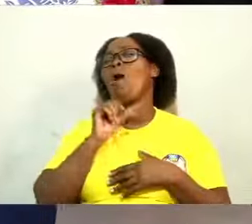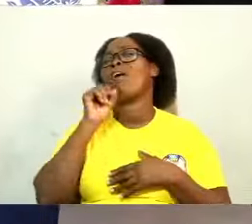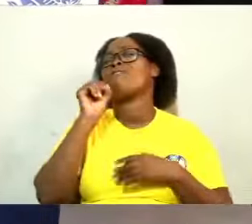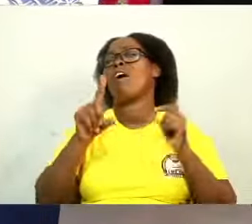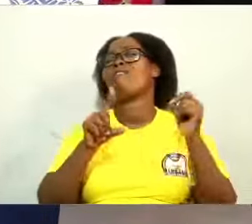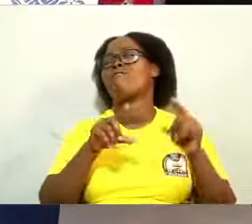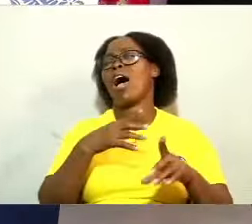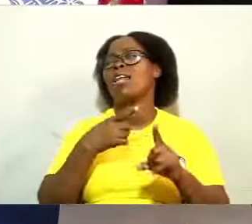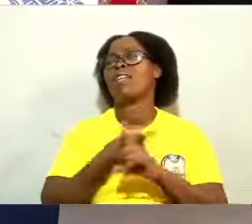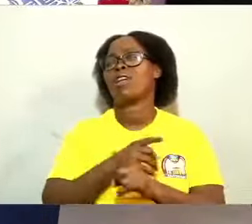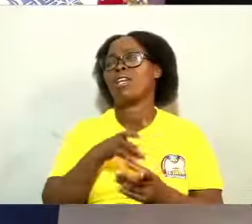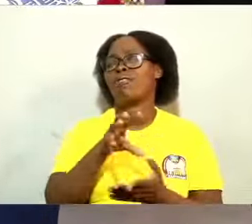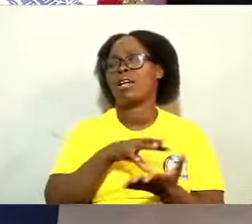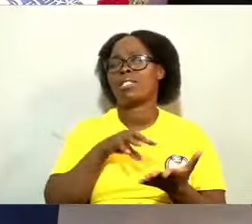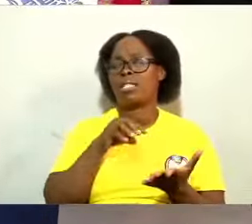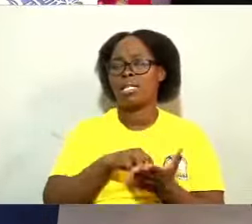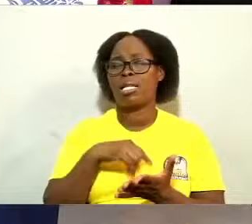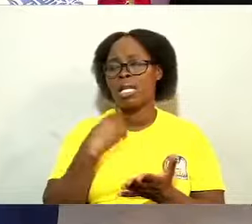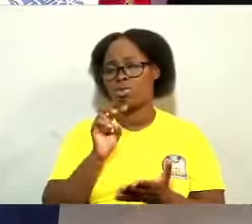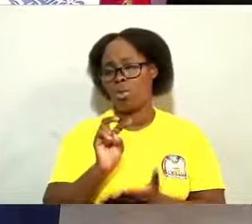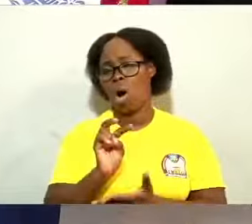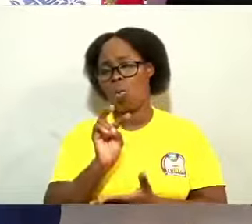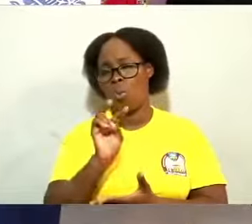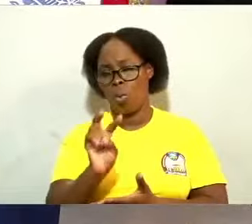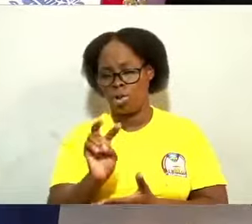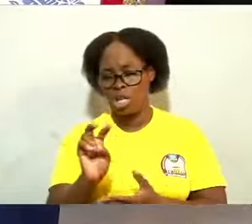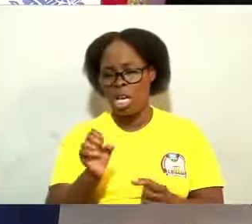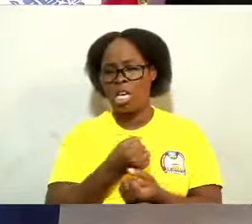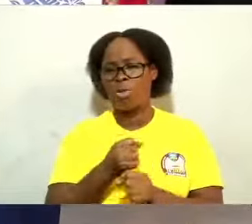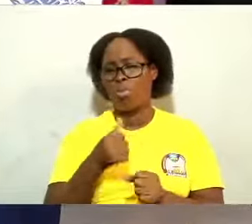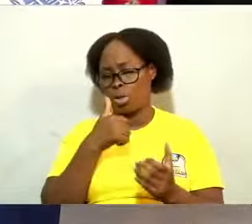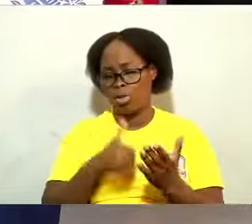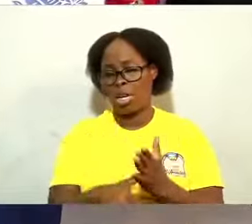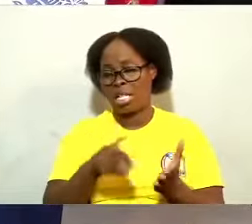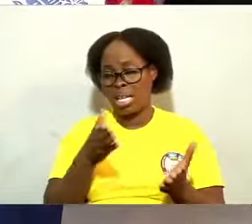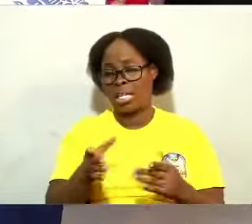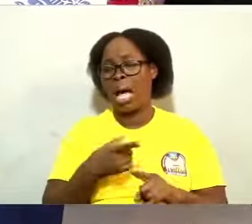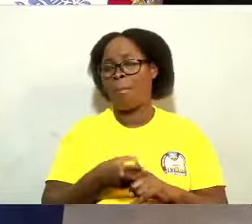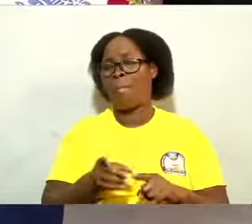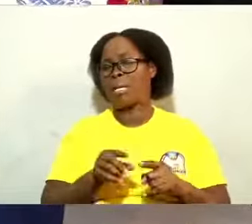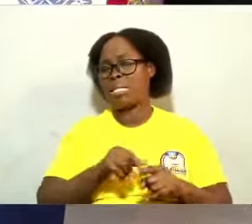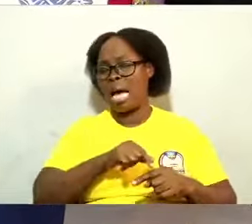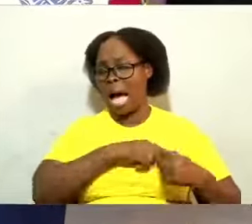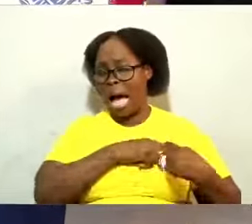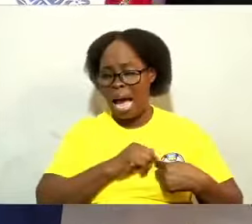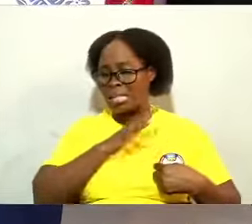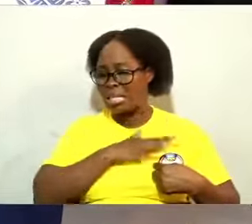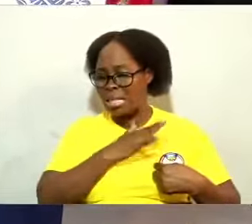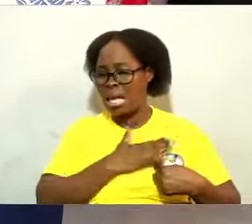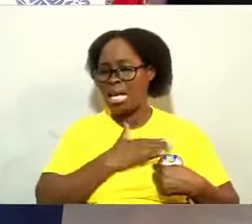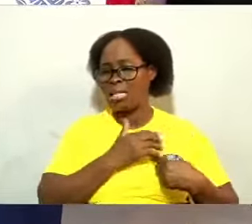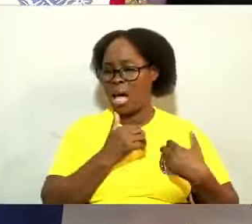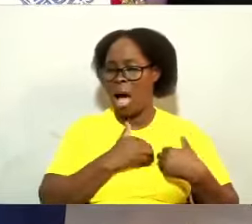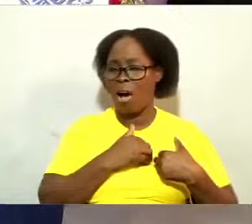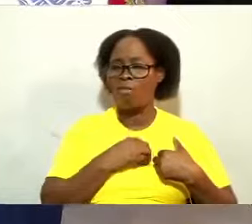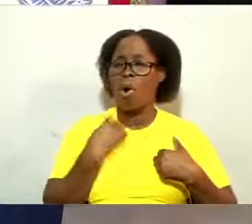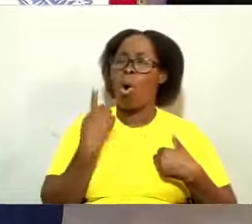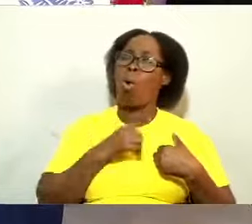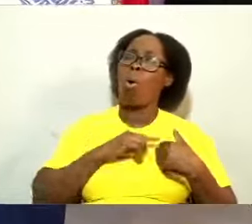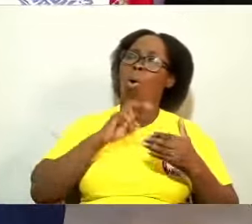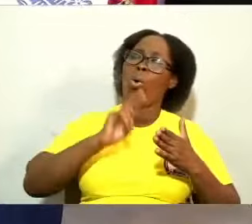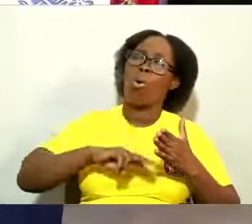vituo, ambao wakupata nafasi ya kuleta barua zao, lakini zimeandikwa katika mioyo yao, yeye asomaye